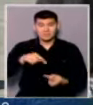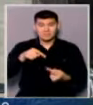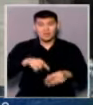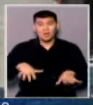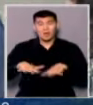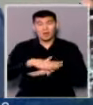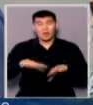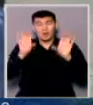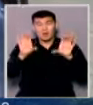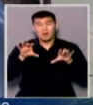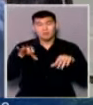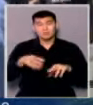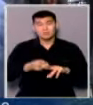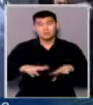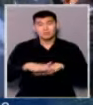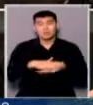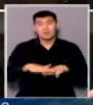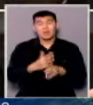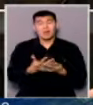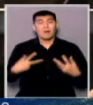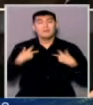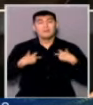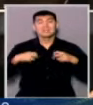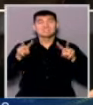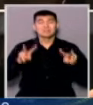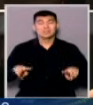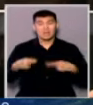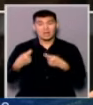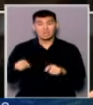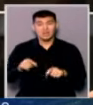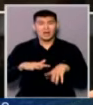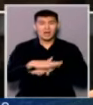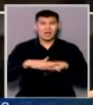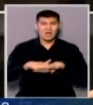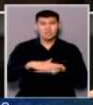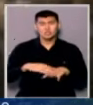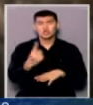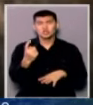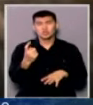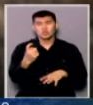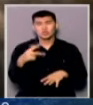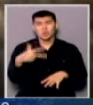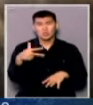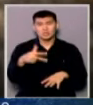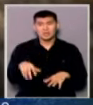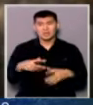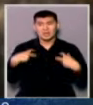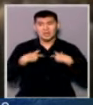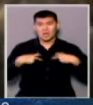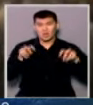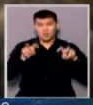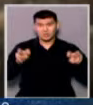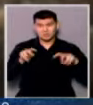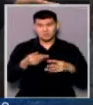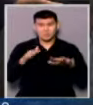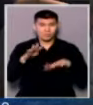әкімінің орынбасары Қайрат Нұрлыбаев мал базарына да арнайы барды. Халық жар салып жырлаған 130 мың теңгенің қойын іздеп таба алмады.